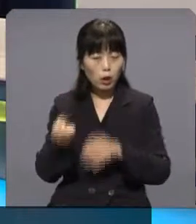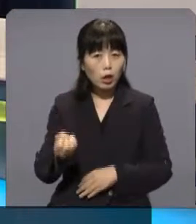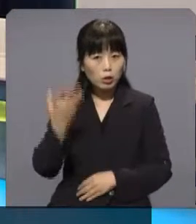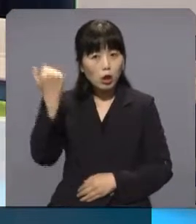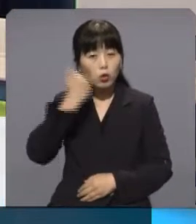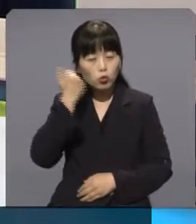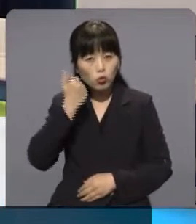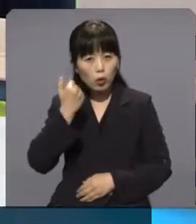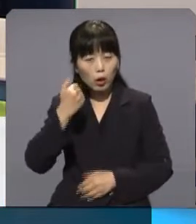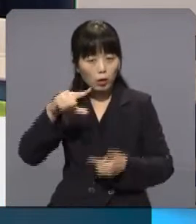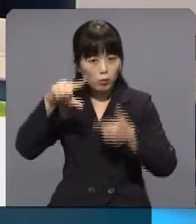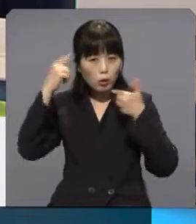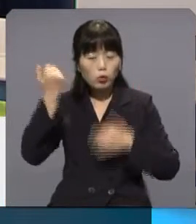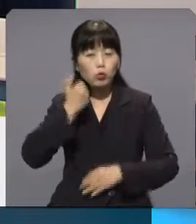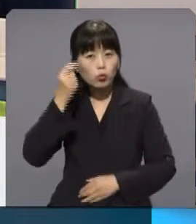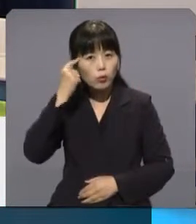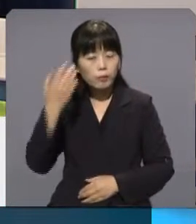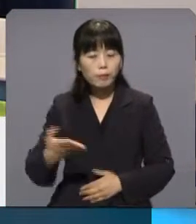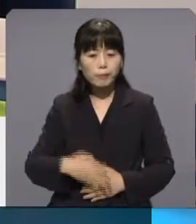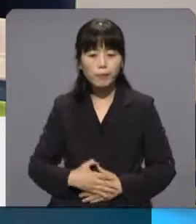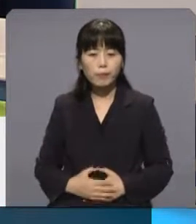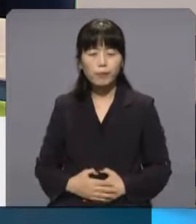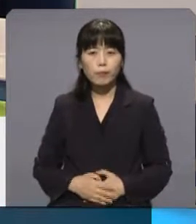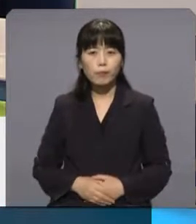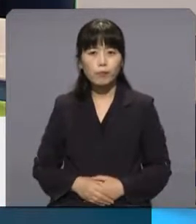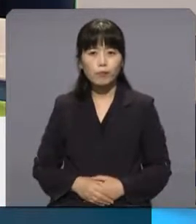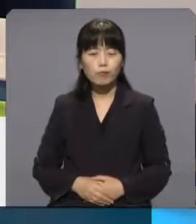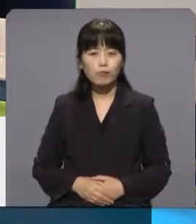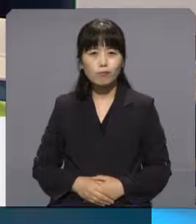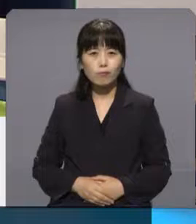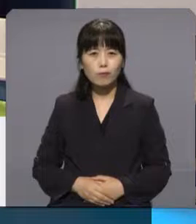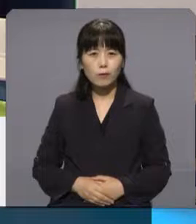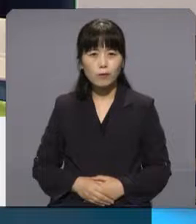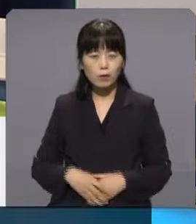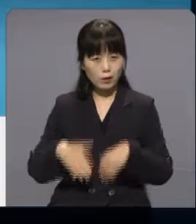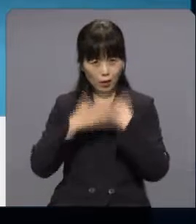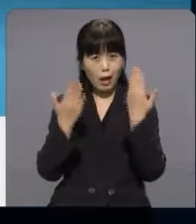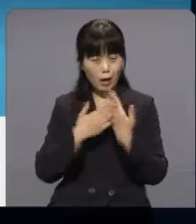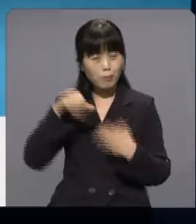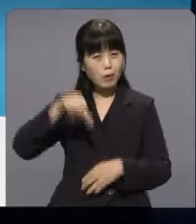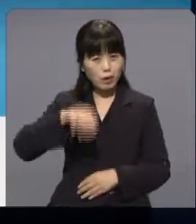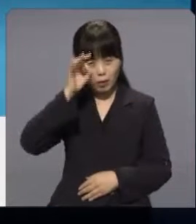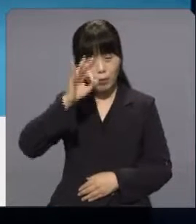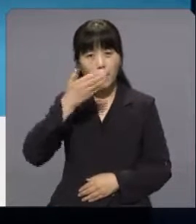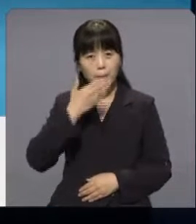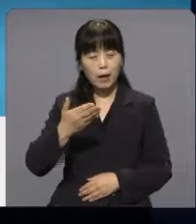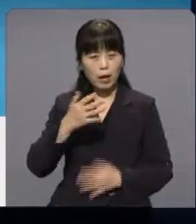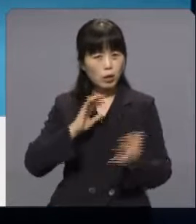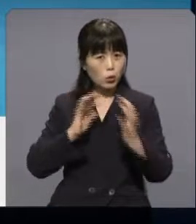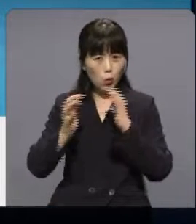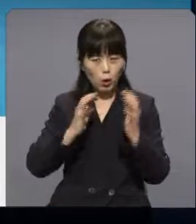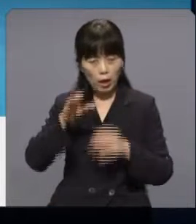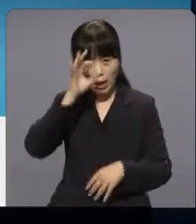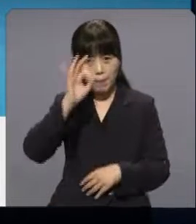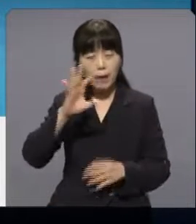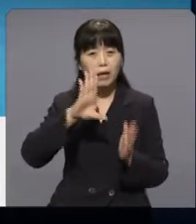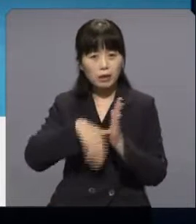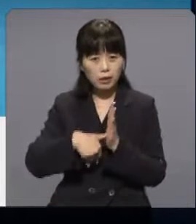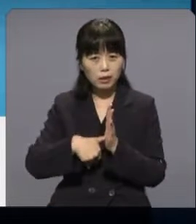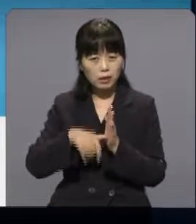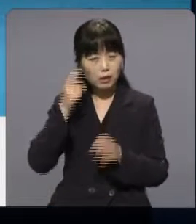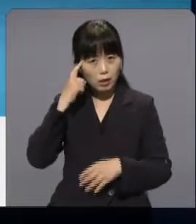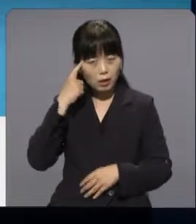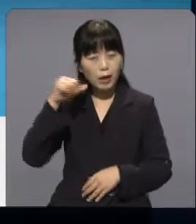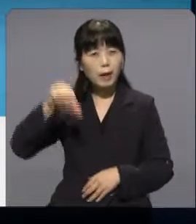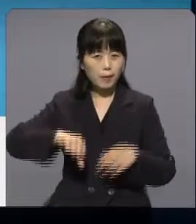승자 누가 제일 돋보였다고 보십니까? 글쎄요, 또다 패자라고 보는데요. 예, 토론 자체만을 놓고 보자면 그렇게 예. 생각을